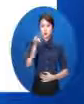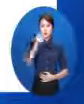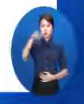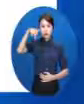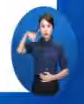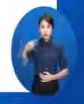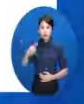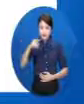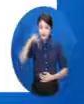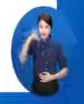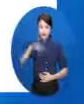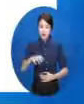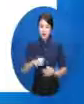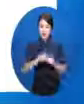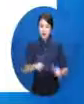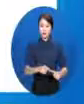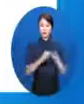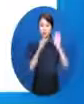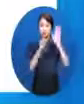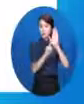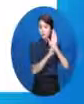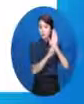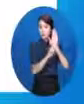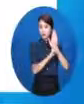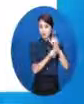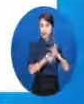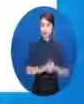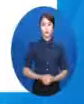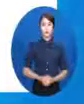오쉐이크에서 매장 점장을 모집합니다.